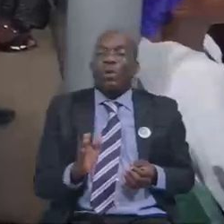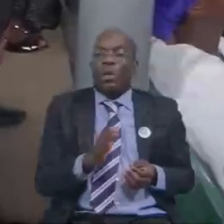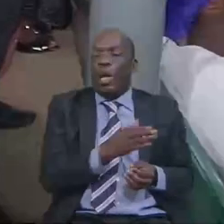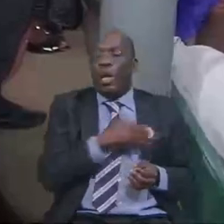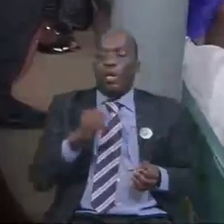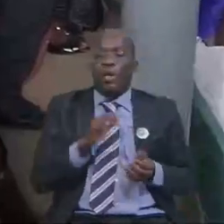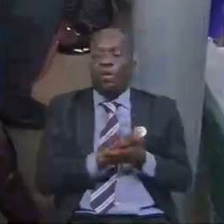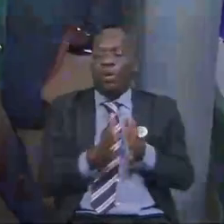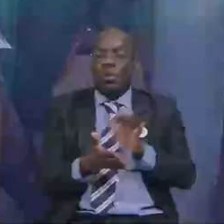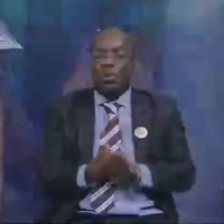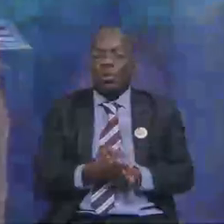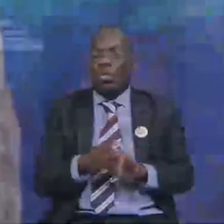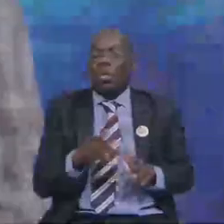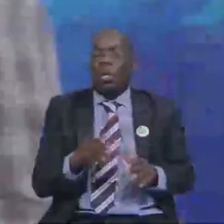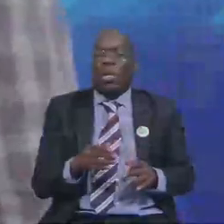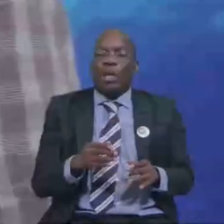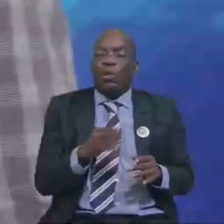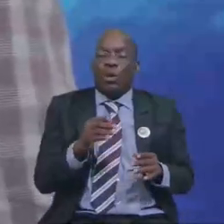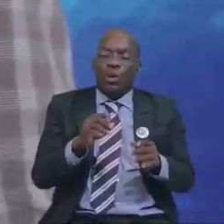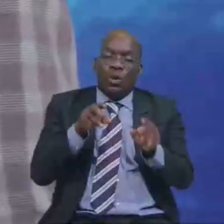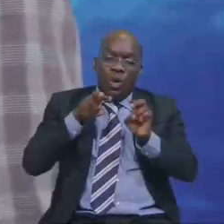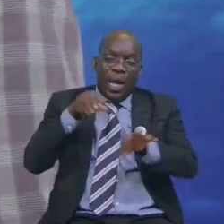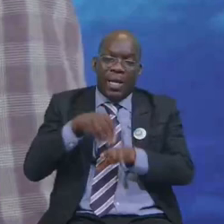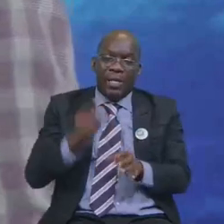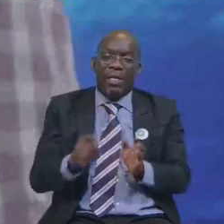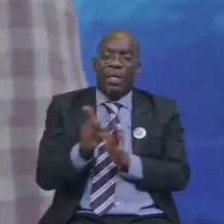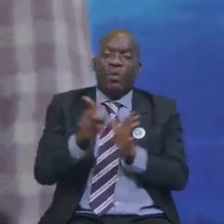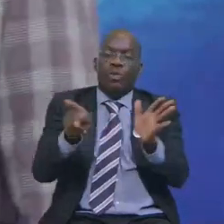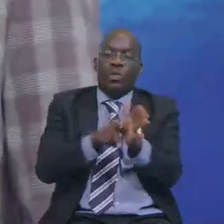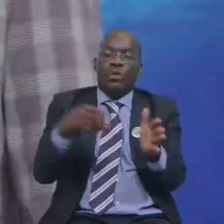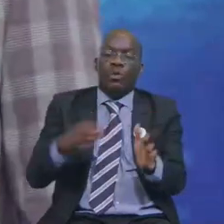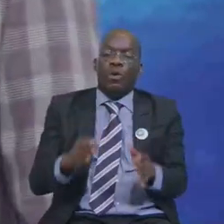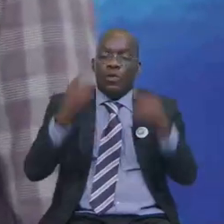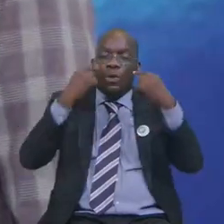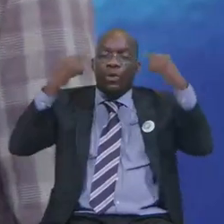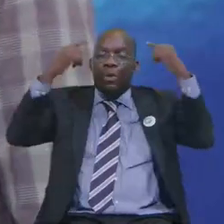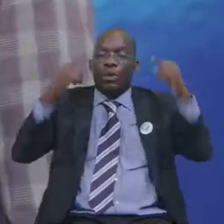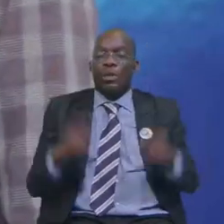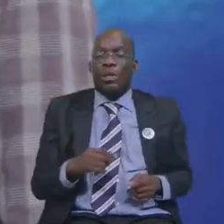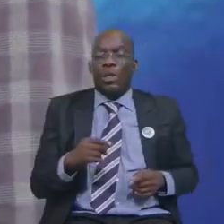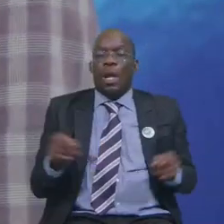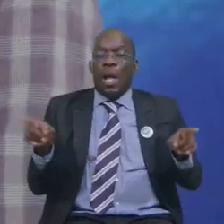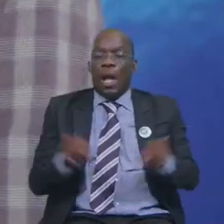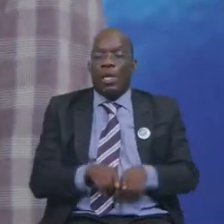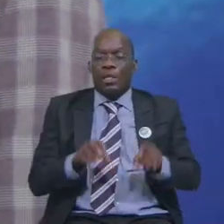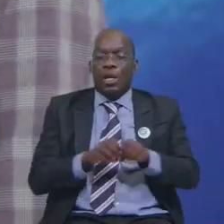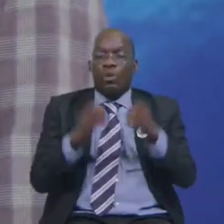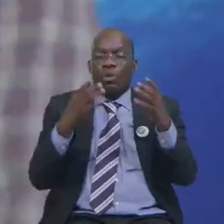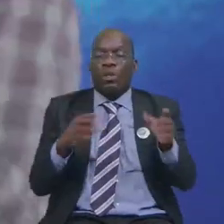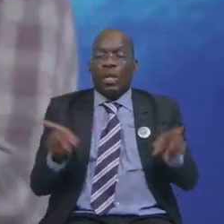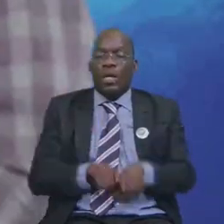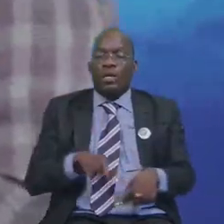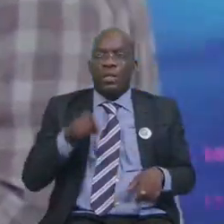les principes et il suit les principes autant qu'il peut